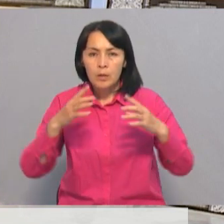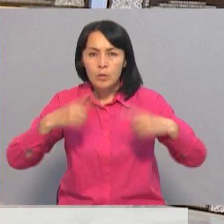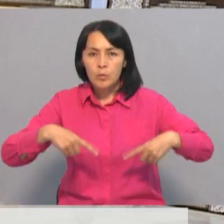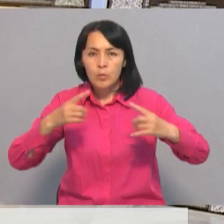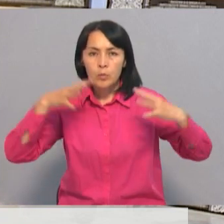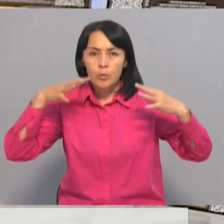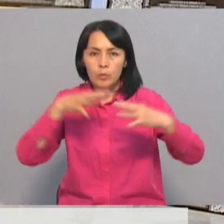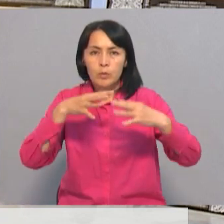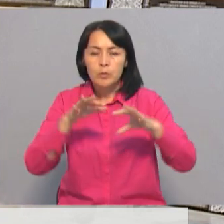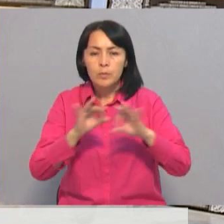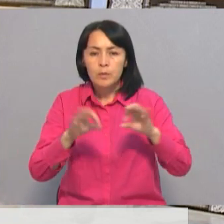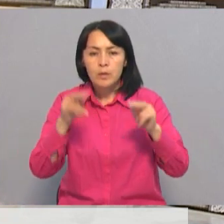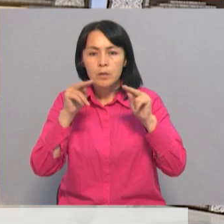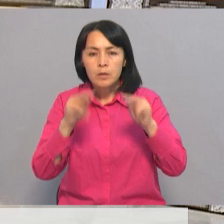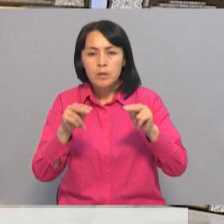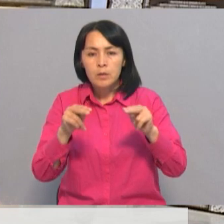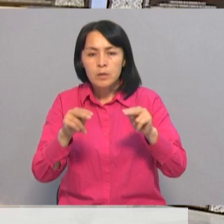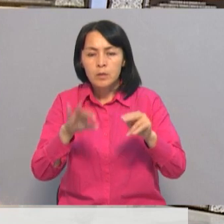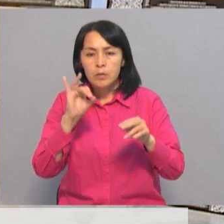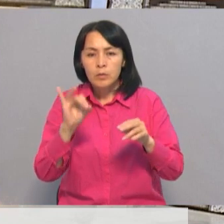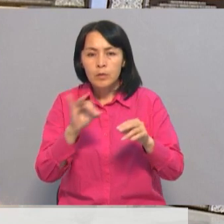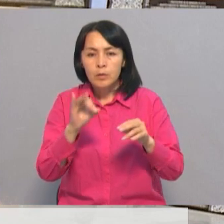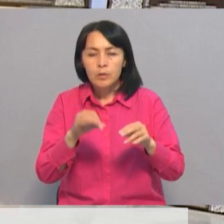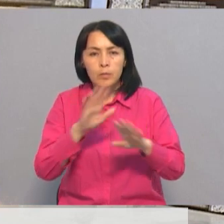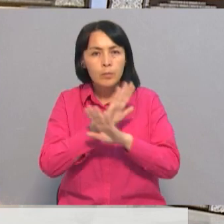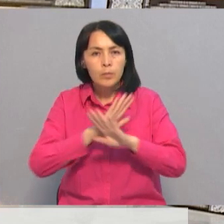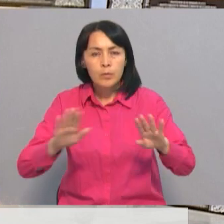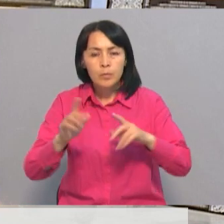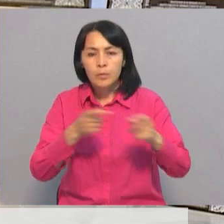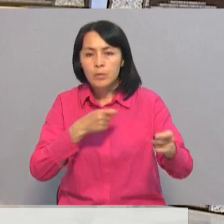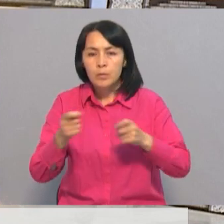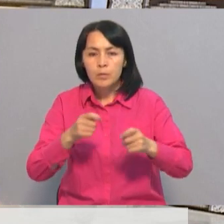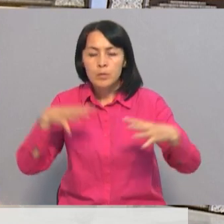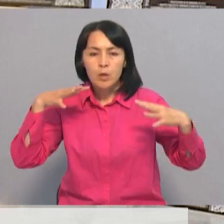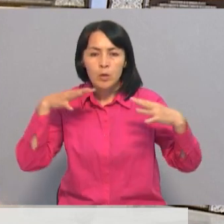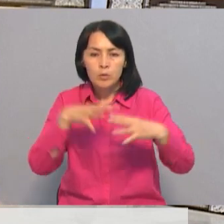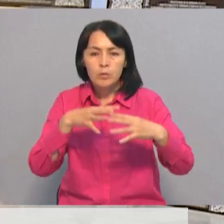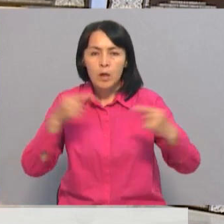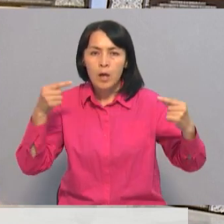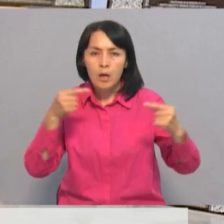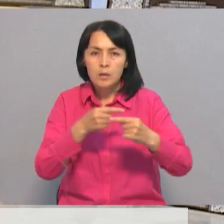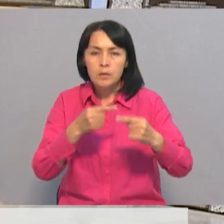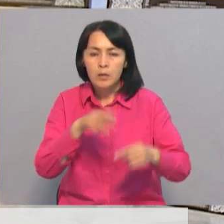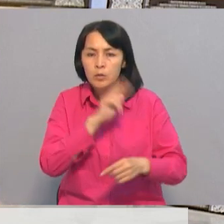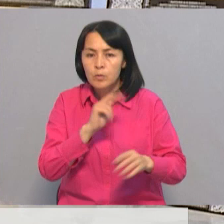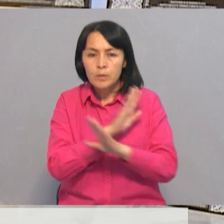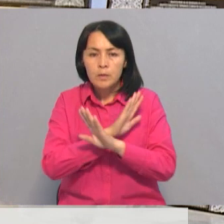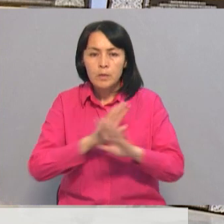деп түсіндірілген. Шын мағанасында мүлде үкіметті аударуға, үкіметке қарсы болған тірлік